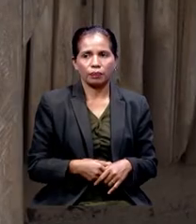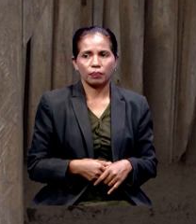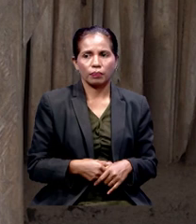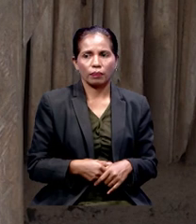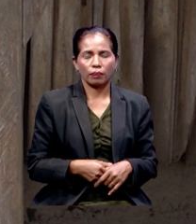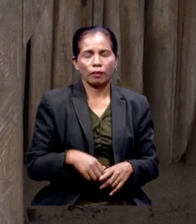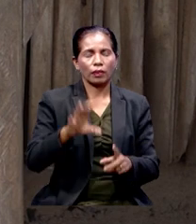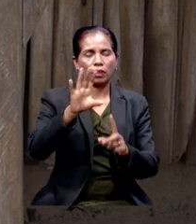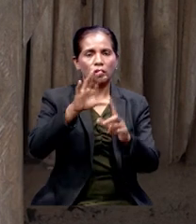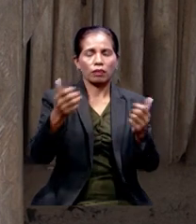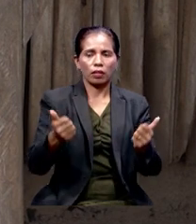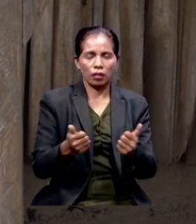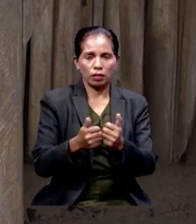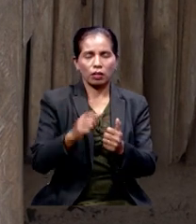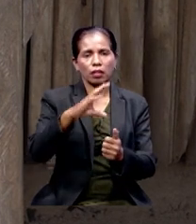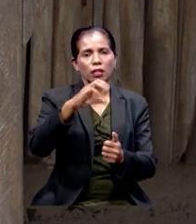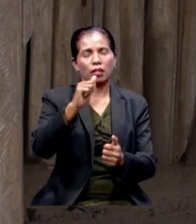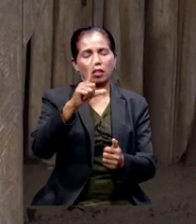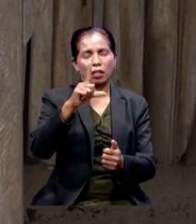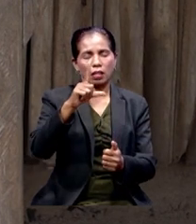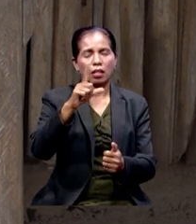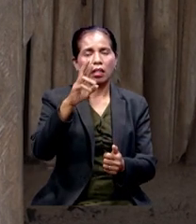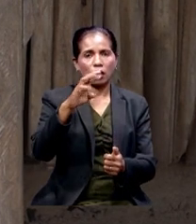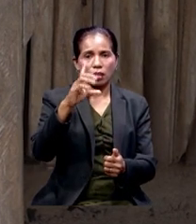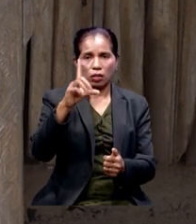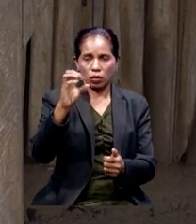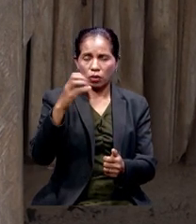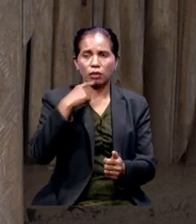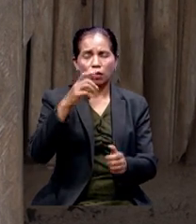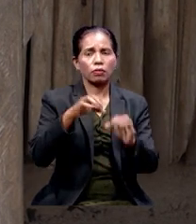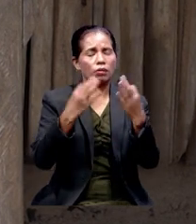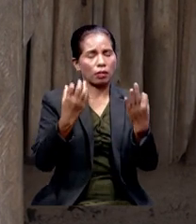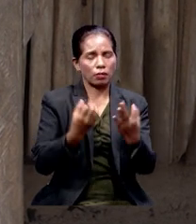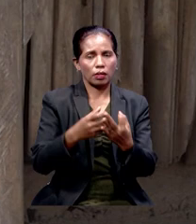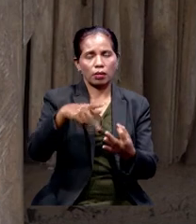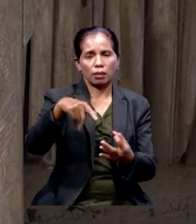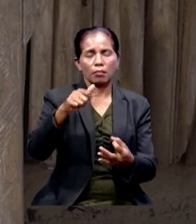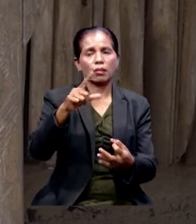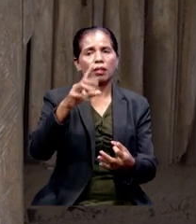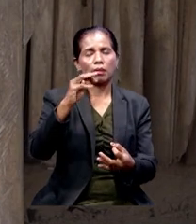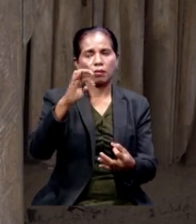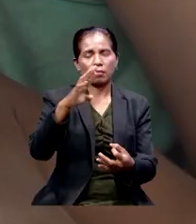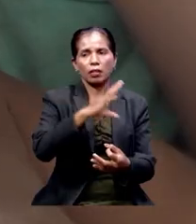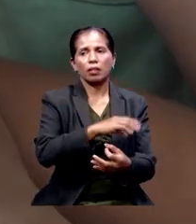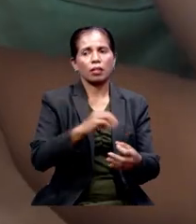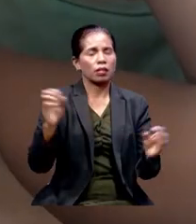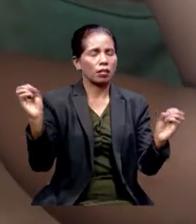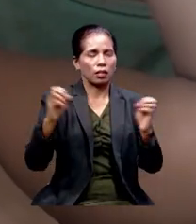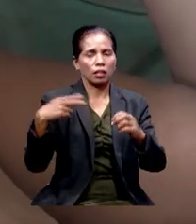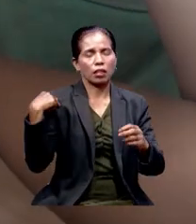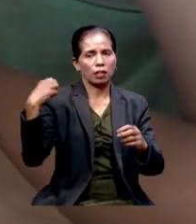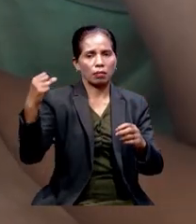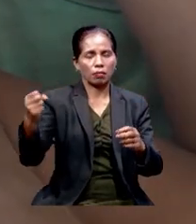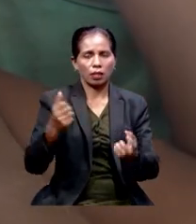chef aldeia kai sabe Carlos de Jesus reconhece con esa familia Palmira Benevides ne be hakiak aldo laia kbit